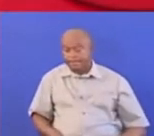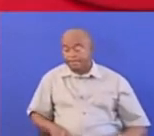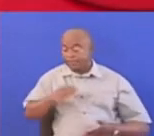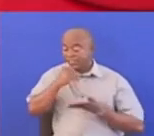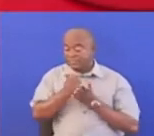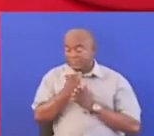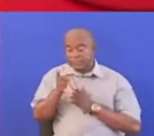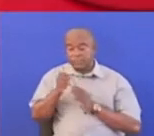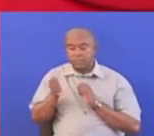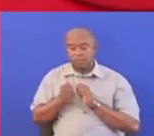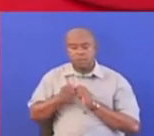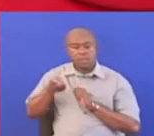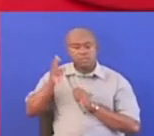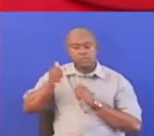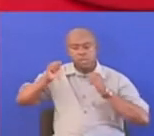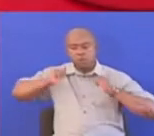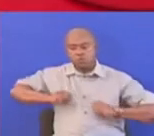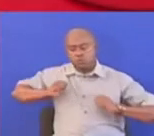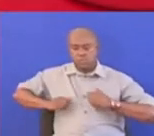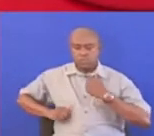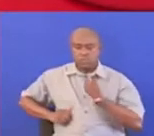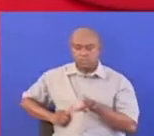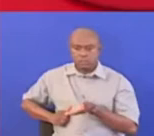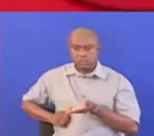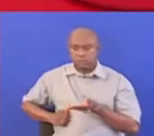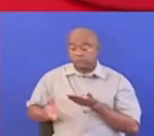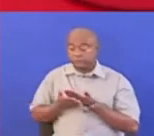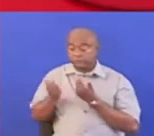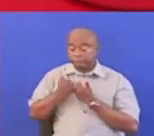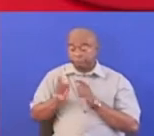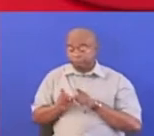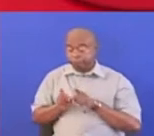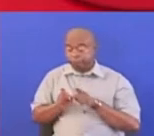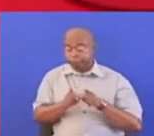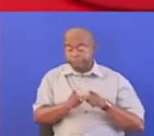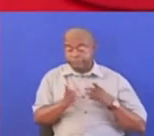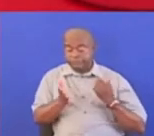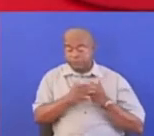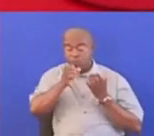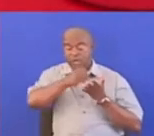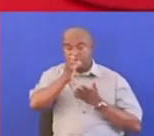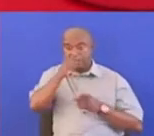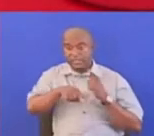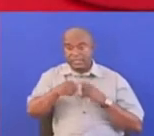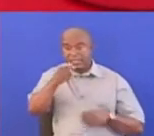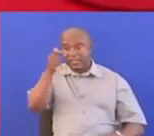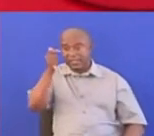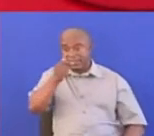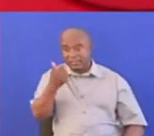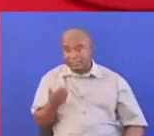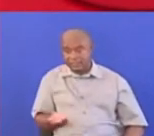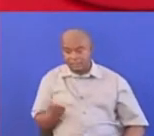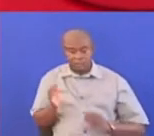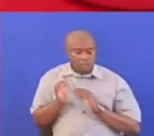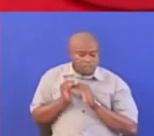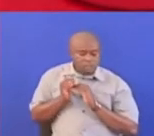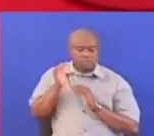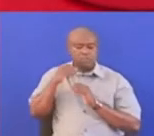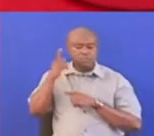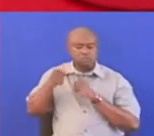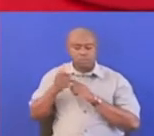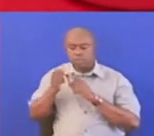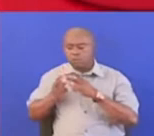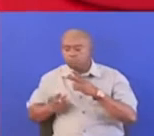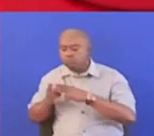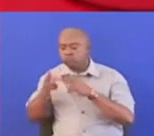sekta ya maliasili na utalii inakwenda kuwa na tija katika taifa letu, na haswa kwa kuendelea